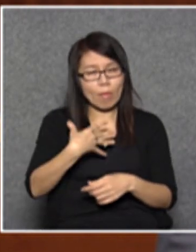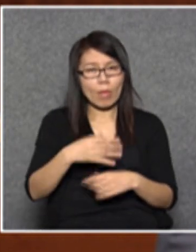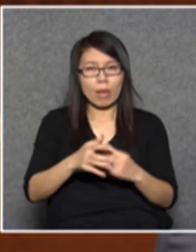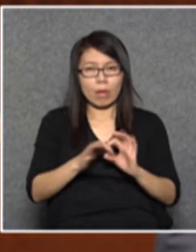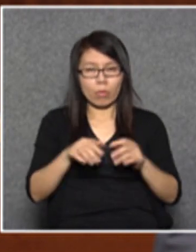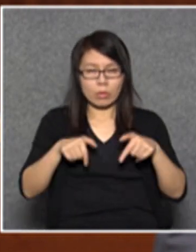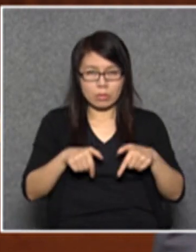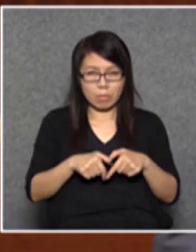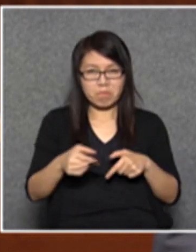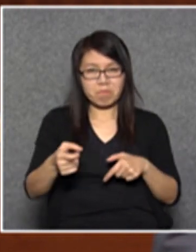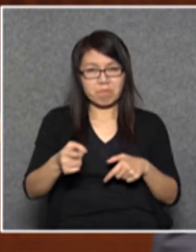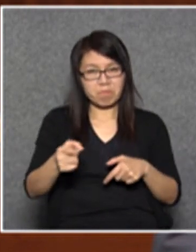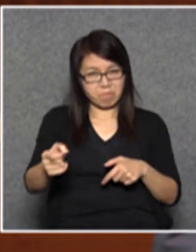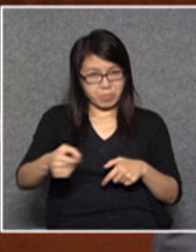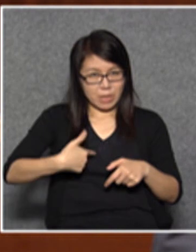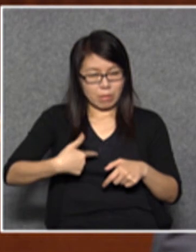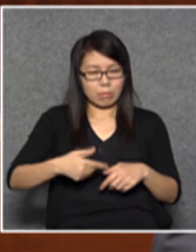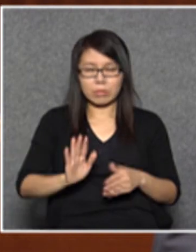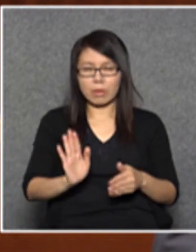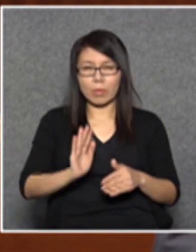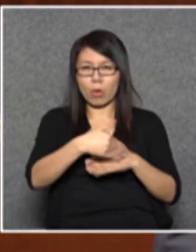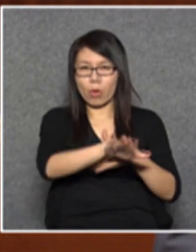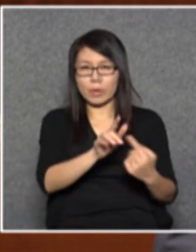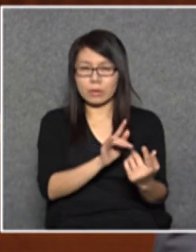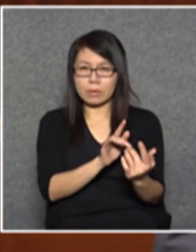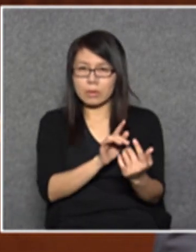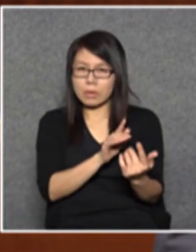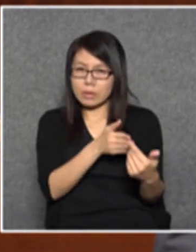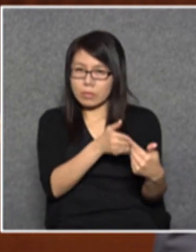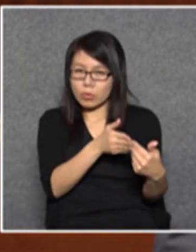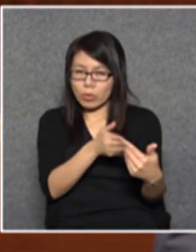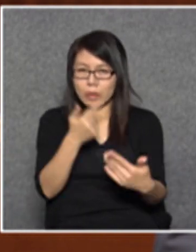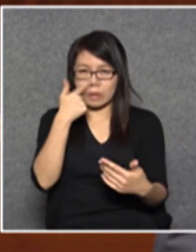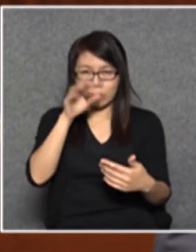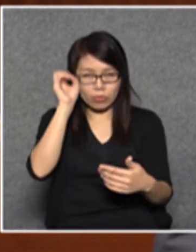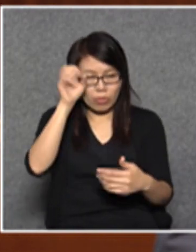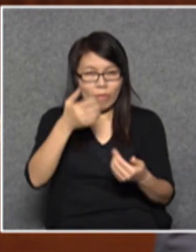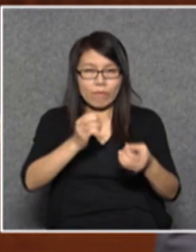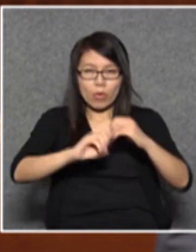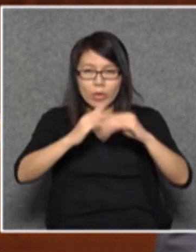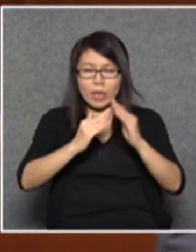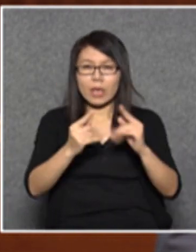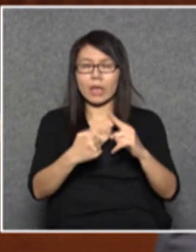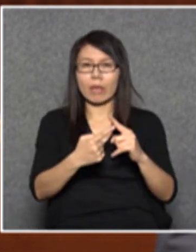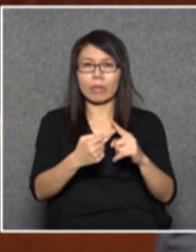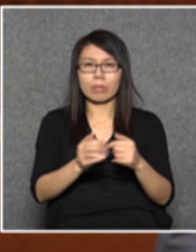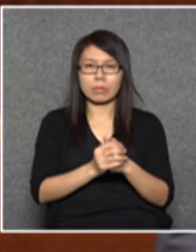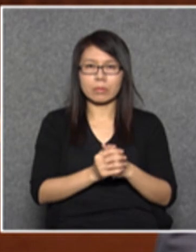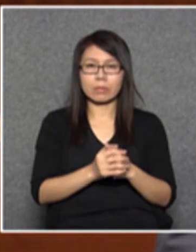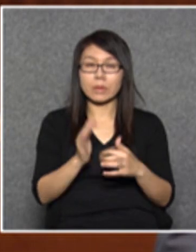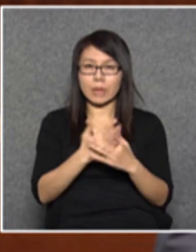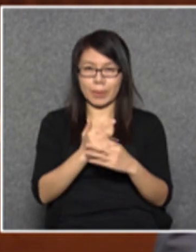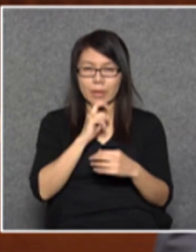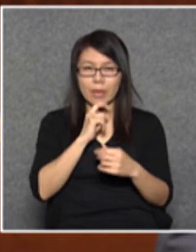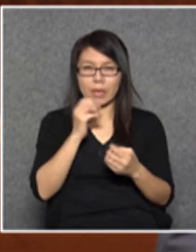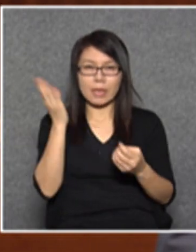過我，但是我在外邊接觸的創新及科技界人士，尤其是資訊